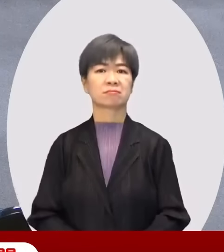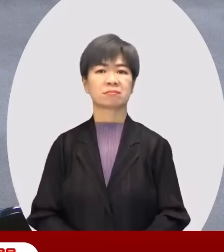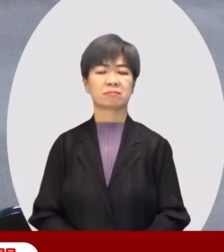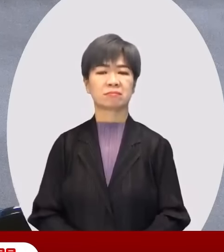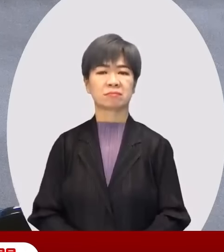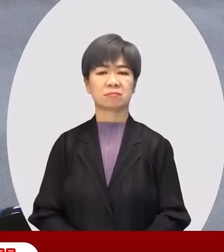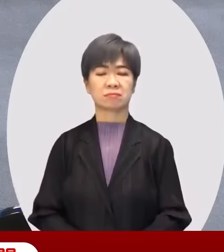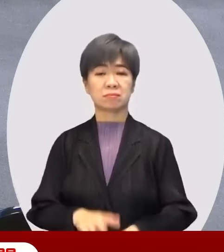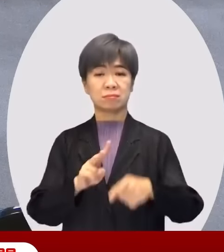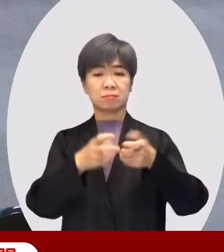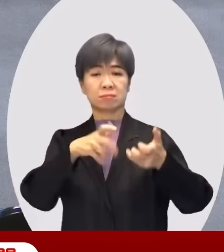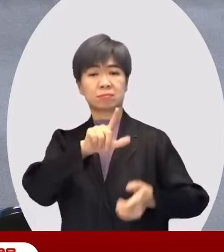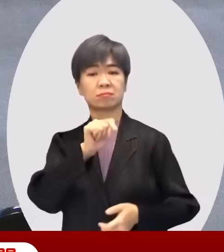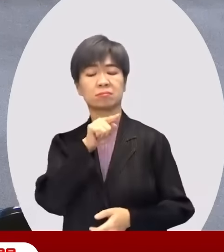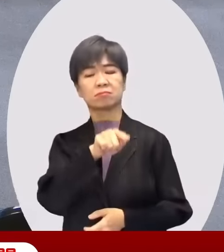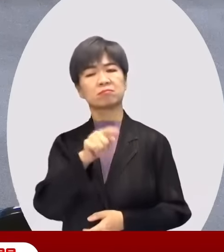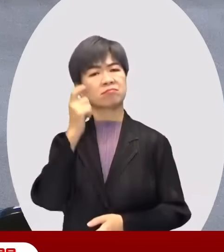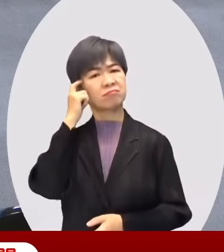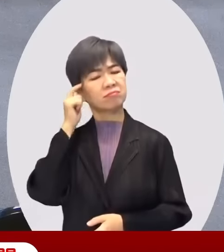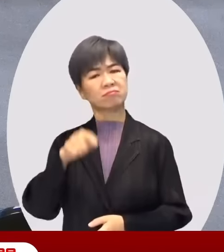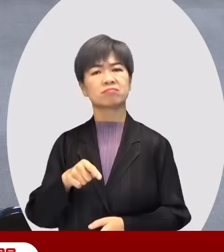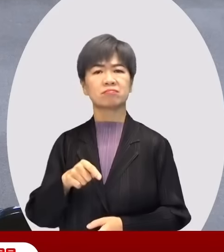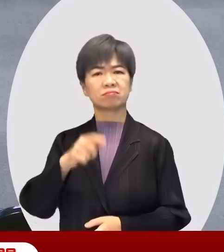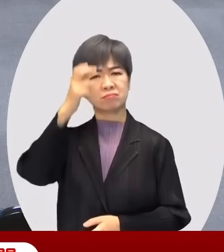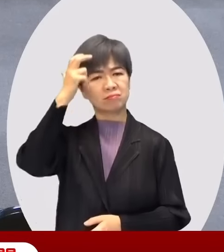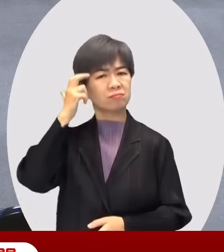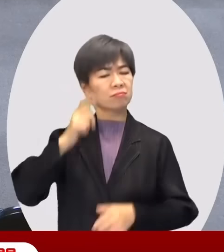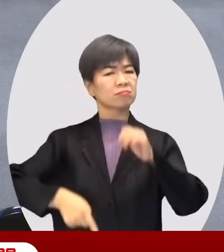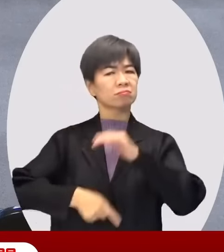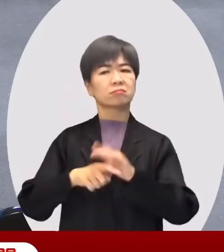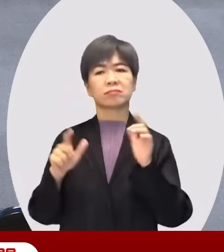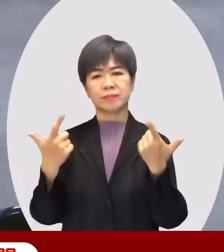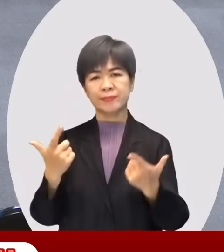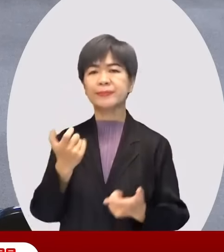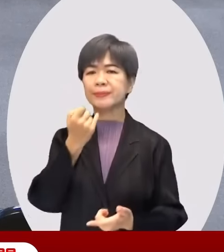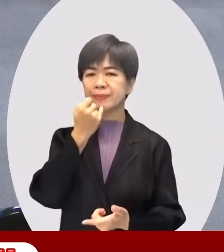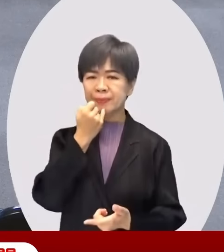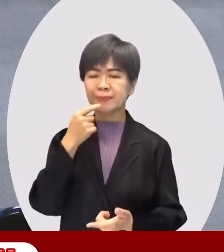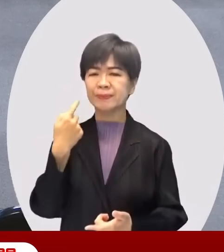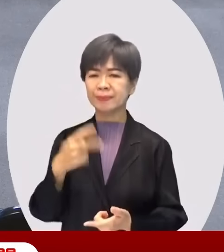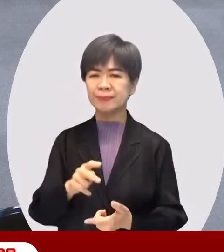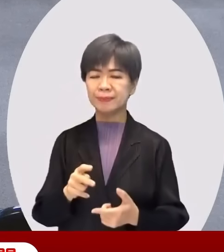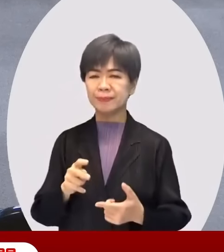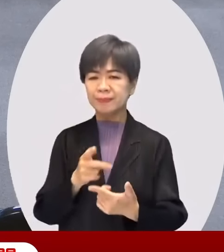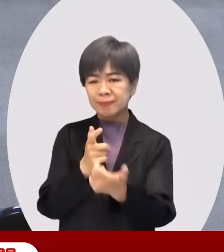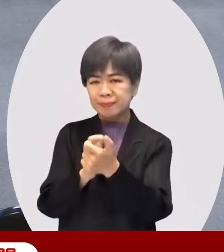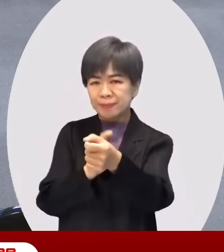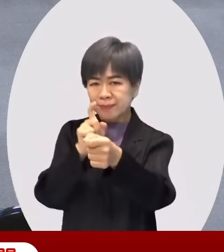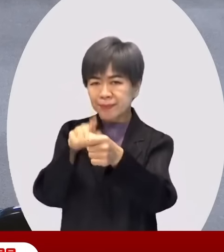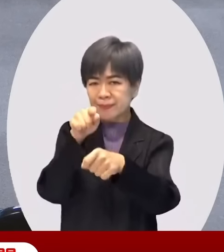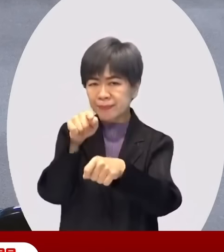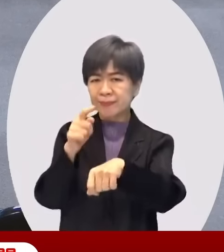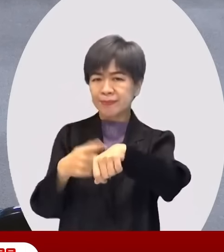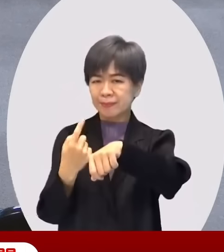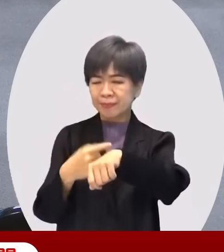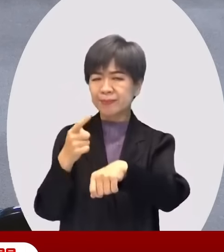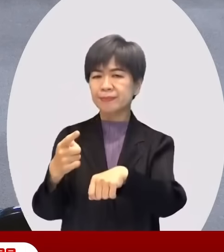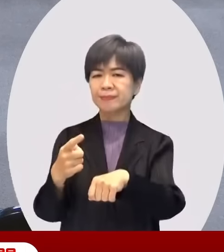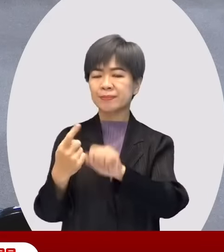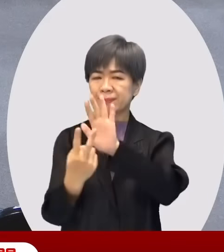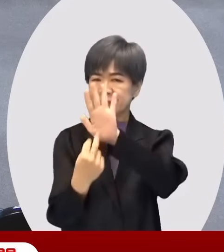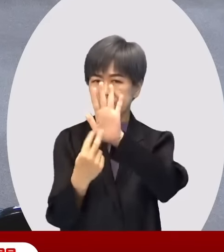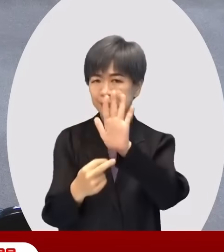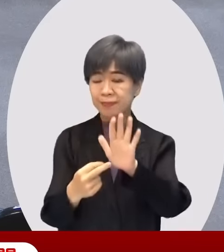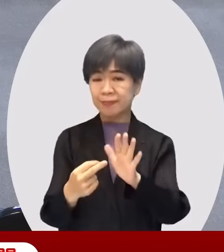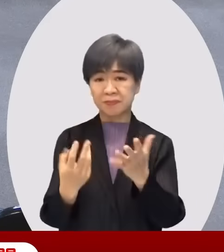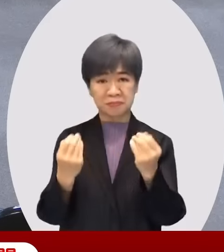好，那就算以董老师的立场，他也不是认为当然违宪，他是认为说可以做合目的性的解释，做目的性限缩，在